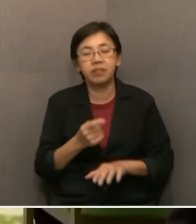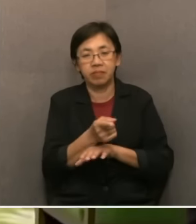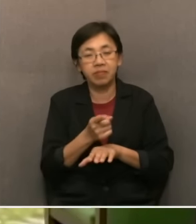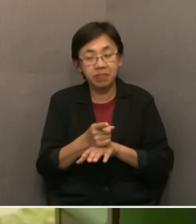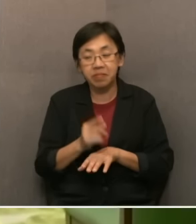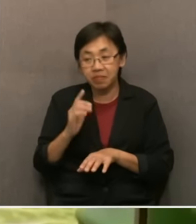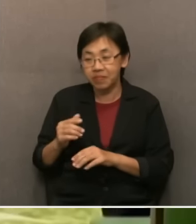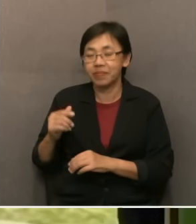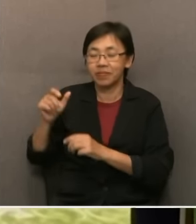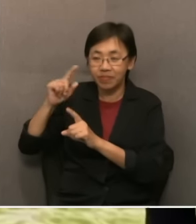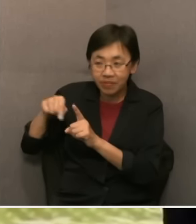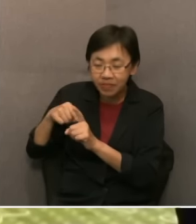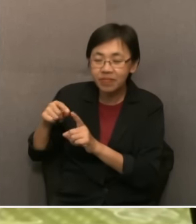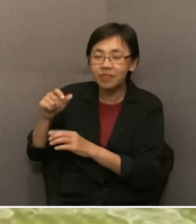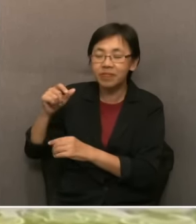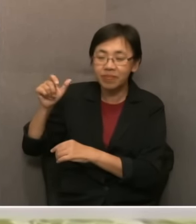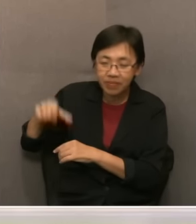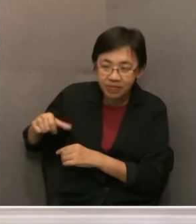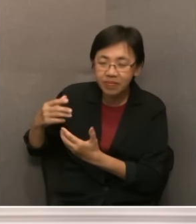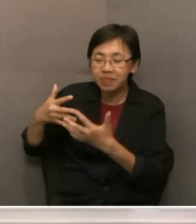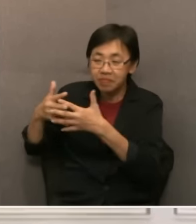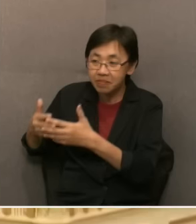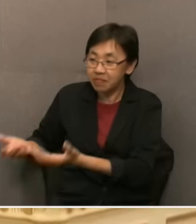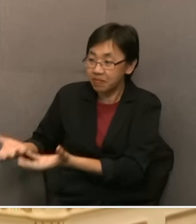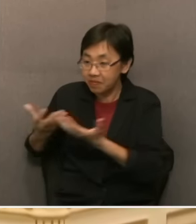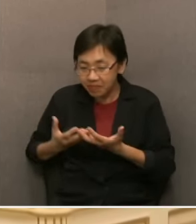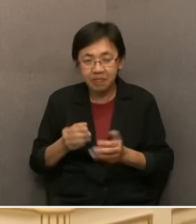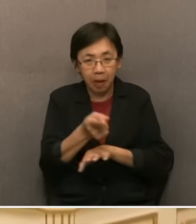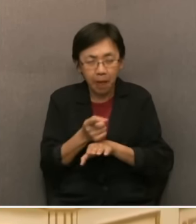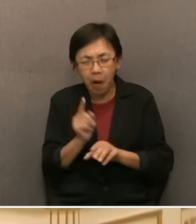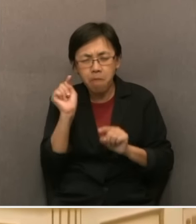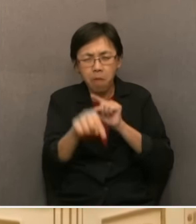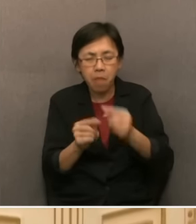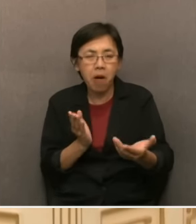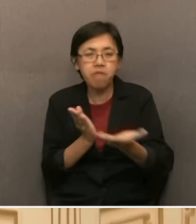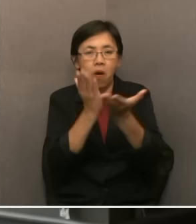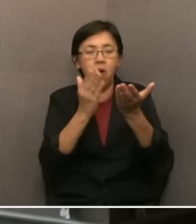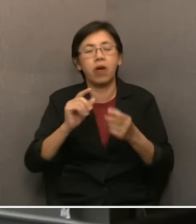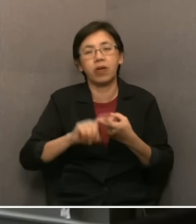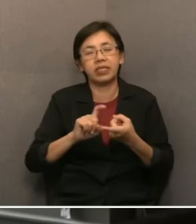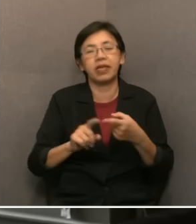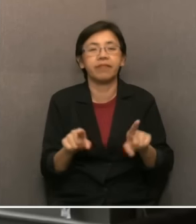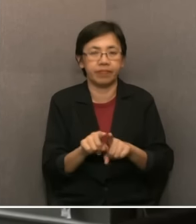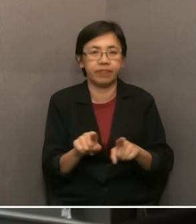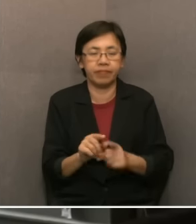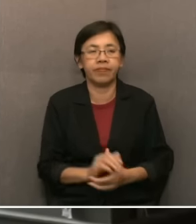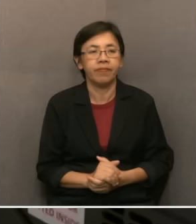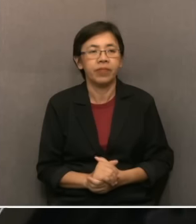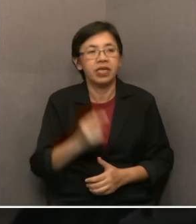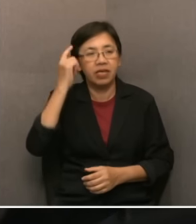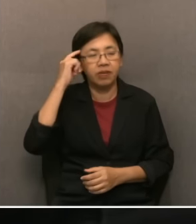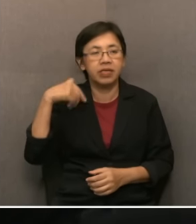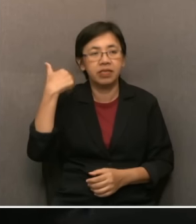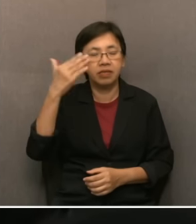ตะวันตกส่งมาเนี่ยรัสเซียเองก็มีการตอบโต้ด้วยเอ่อขีปนาวุธใหม่เหมือนกันนะคะฉะนั้นเนี่ยในช่วงหลังจากเนี้ยก่อน